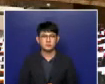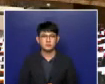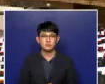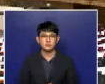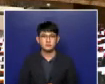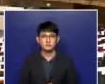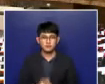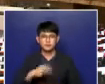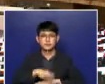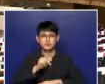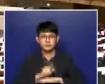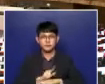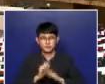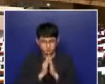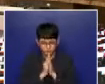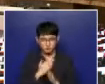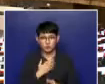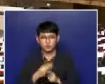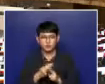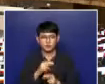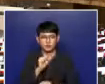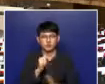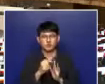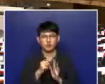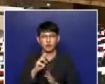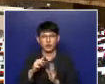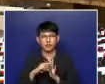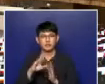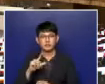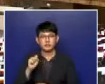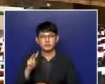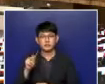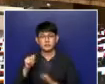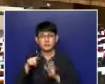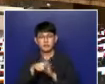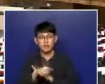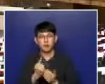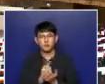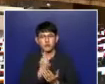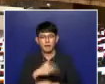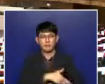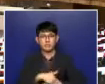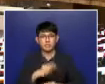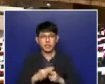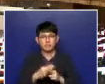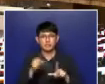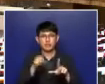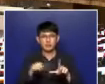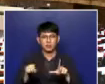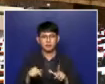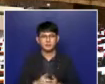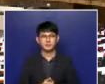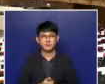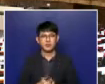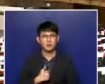คุณศักดิ์สยามก็ตั้งคำถามเก็เกิดโต้แย้งโต้ยก็เป็นเรื่องที่เรื่องพวกนี้ถ้าจะทำอย่างที่ว่าเนี้ยก็ต้องเข้าครมครมอนมัติคุณ